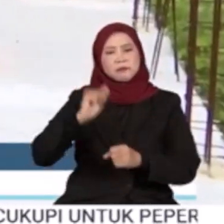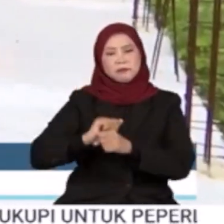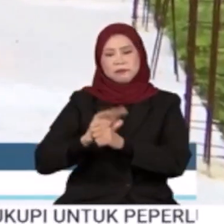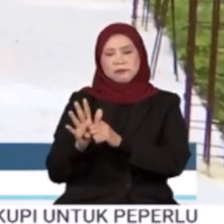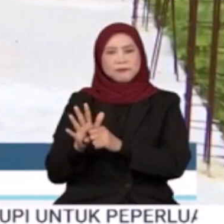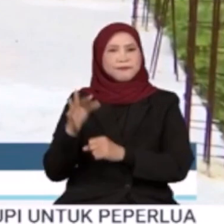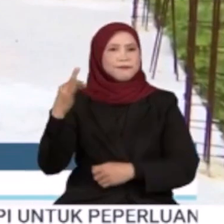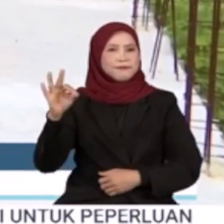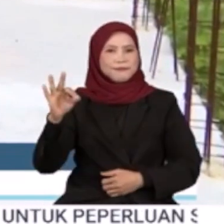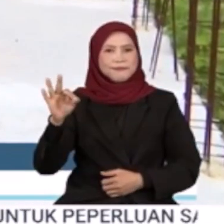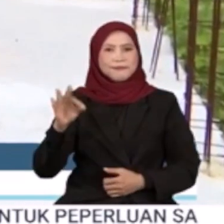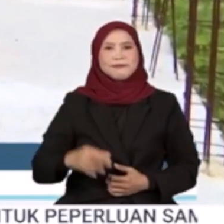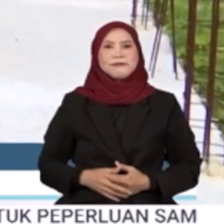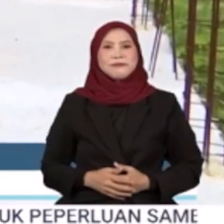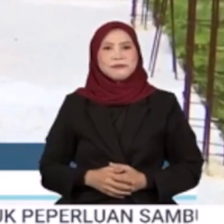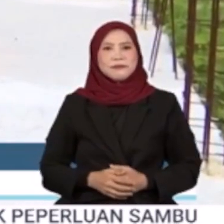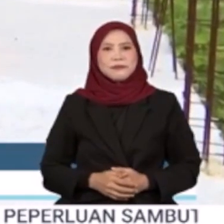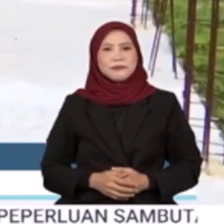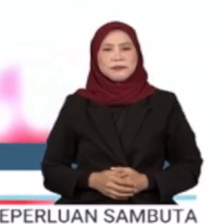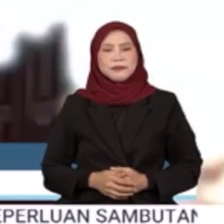pandemik COVID-19.